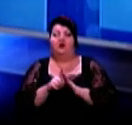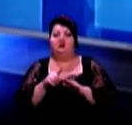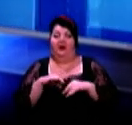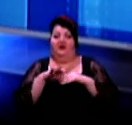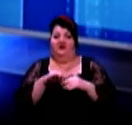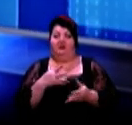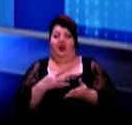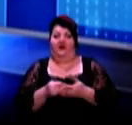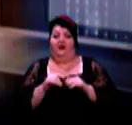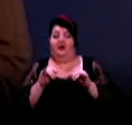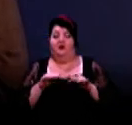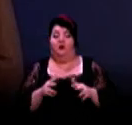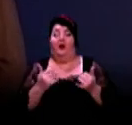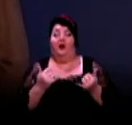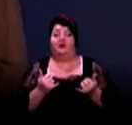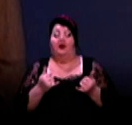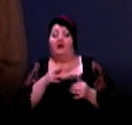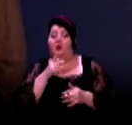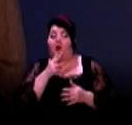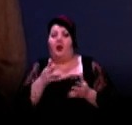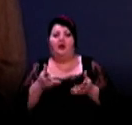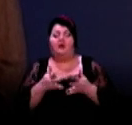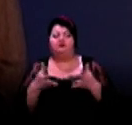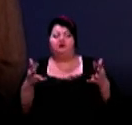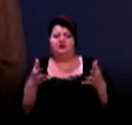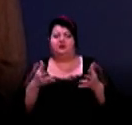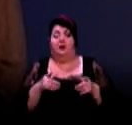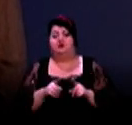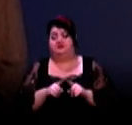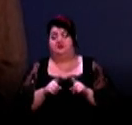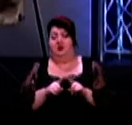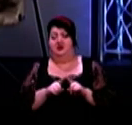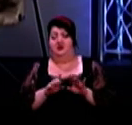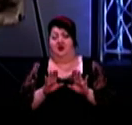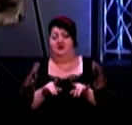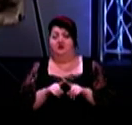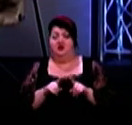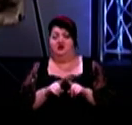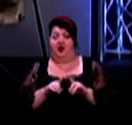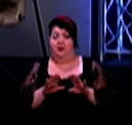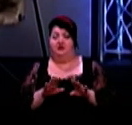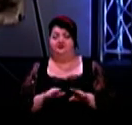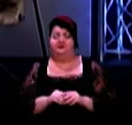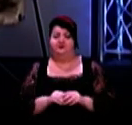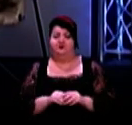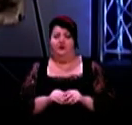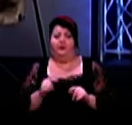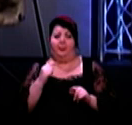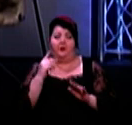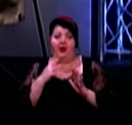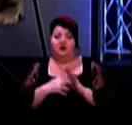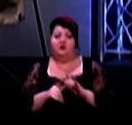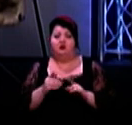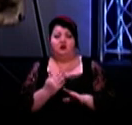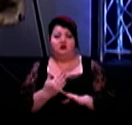справу. Звичайно. А на даний момент, які найбільш затребувані? Приблизно що дивляться і слухають. Приблизно те саме, так. через те, що ми розуміємо, що